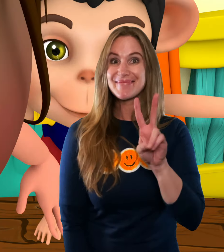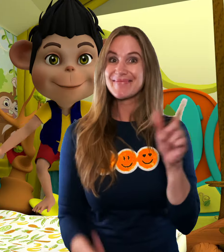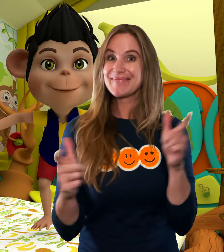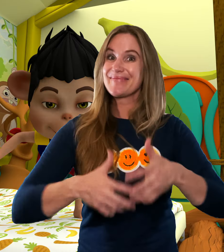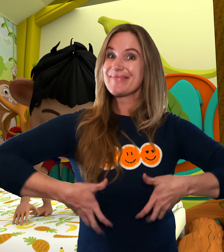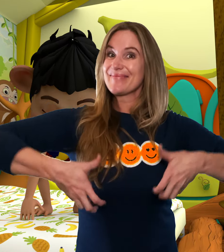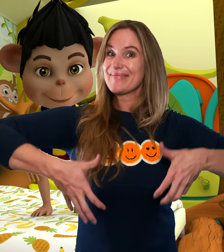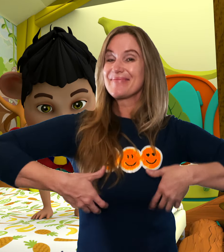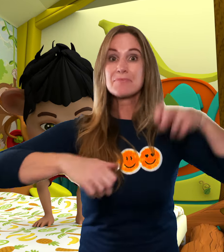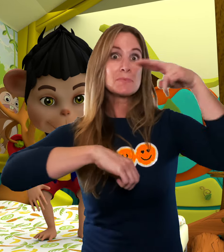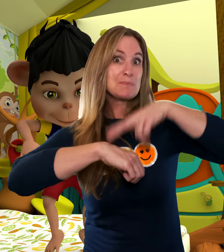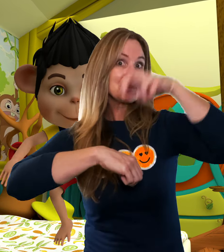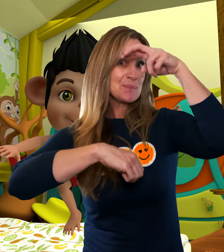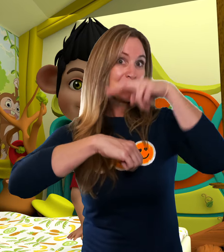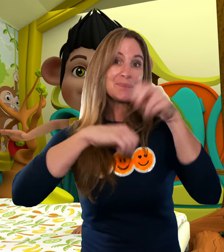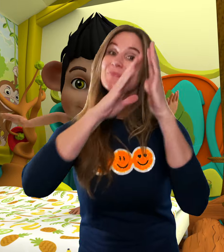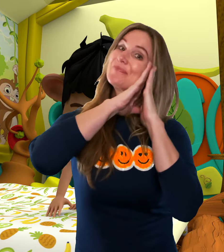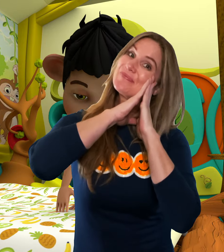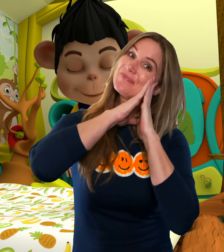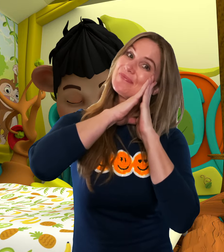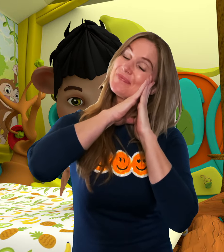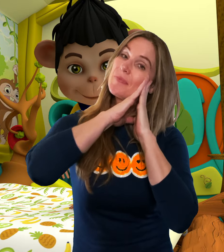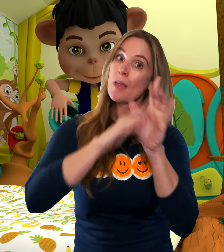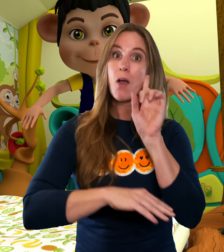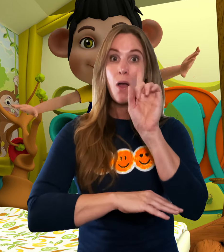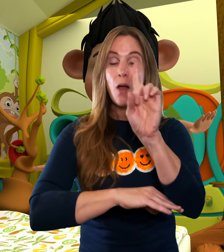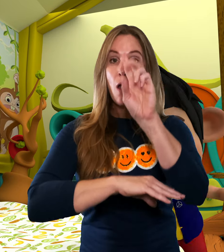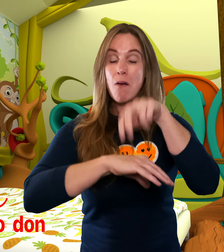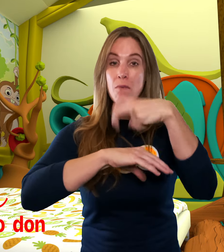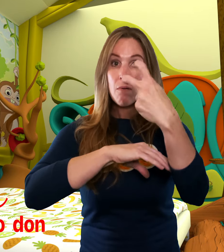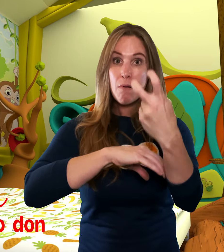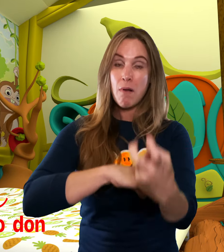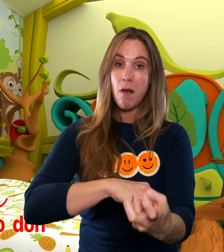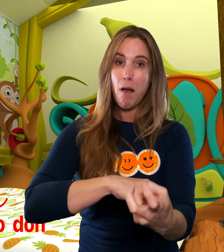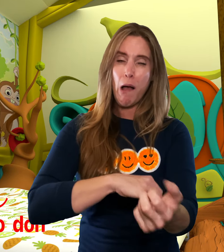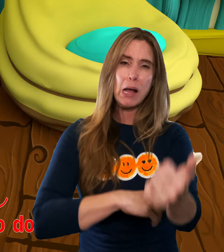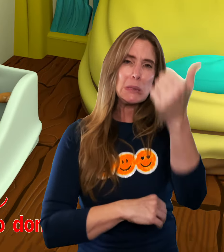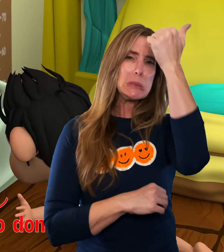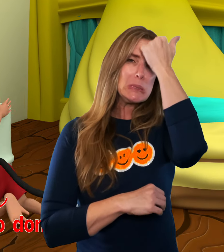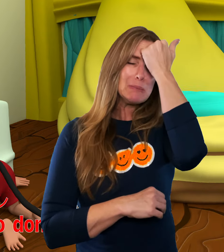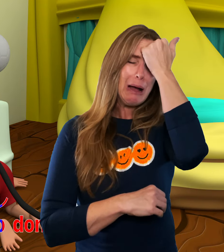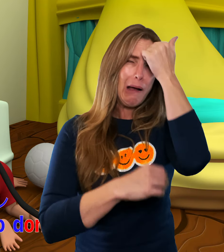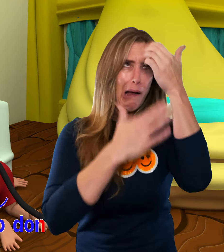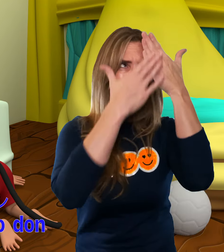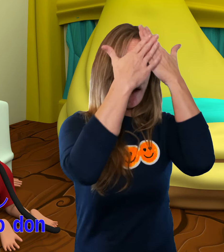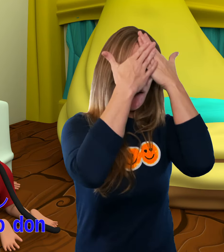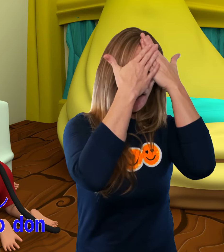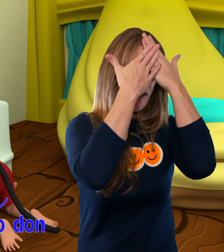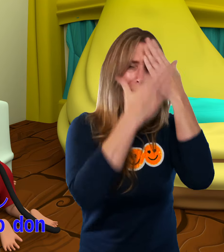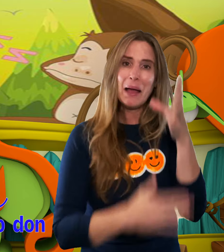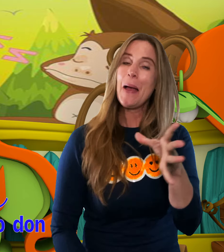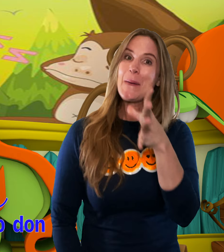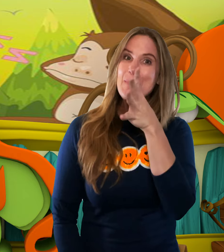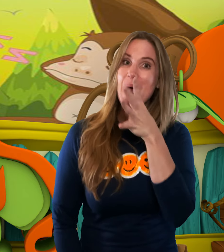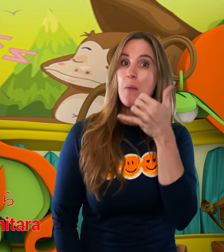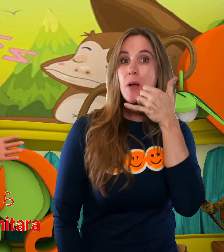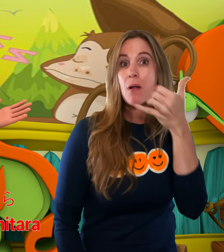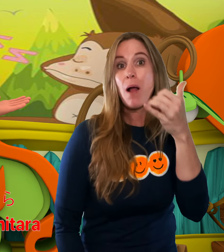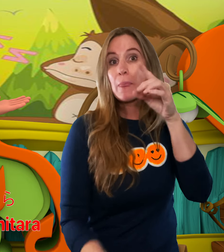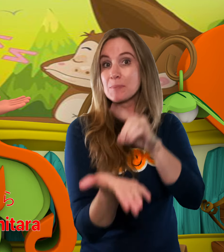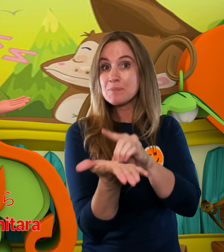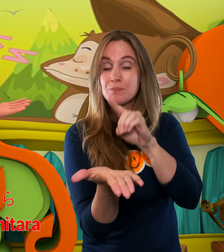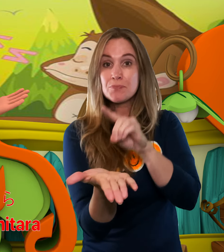2匹のちびザルベートでぴょん1匹ちて頭をドン